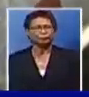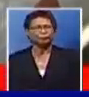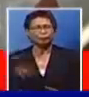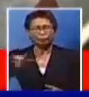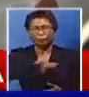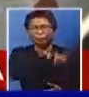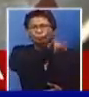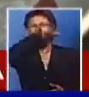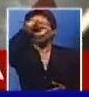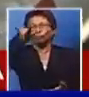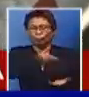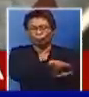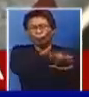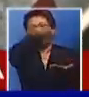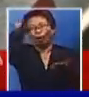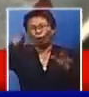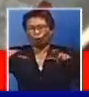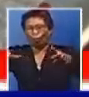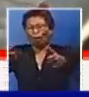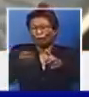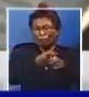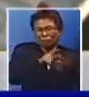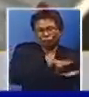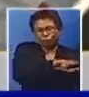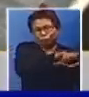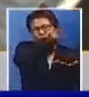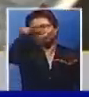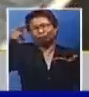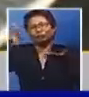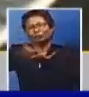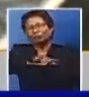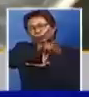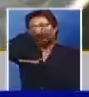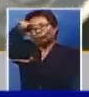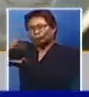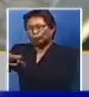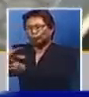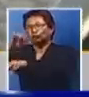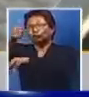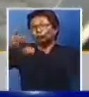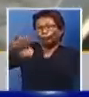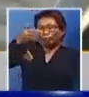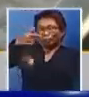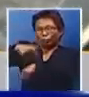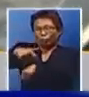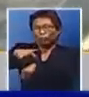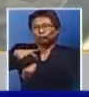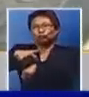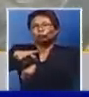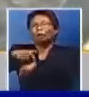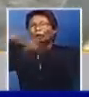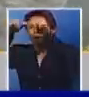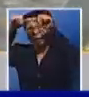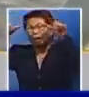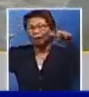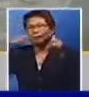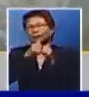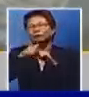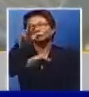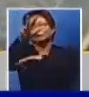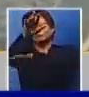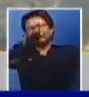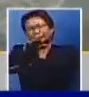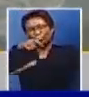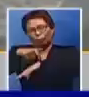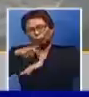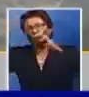Pesawat yang membawa kumpulan pertama jemaah haji Malaysia dijangka mendarat pukul 10 pagi waktu tempatan bersamaan 3 petang